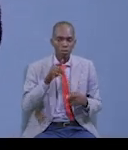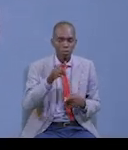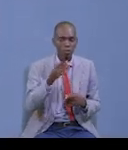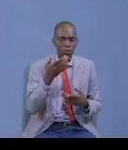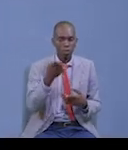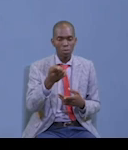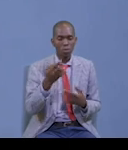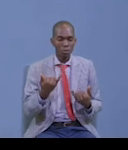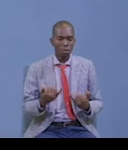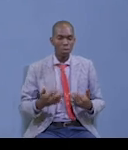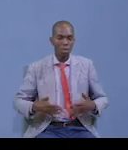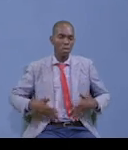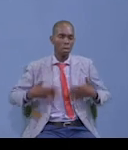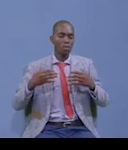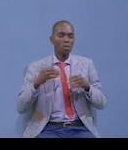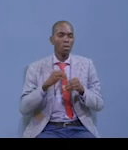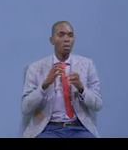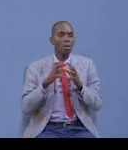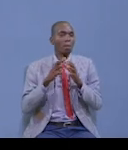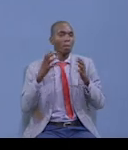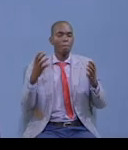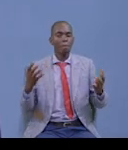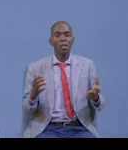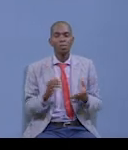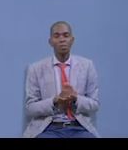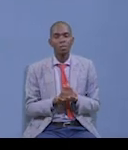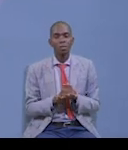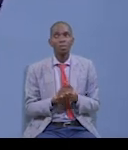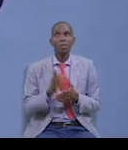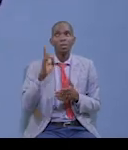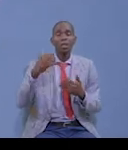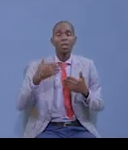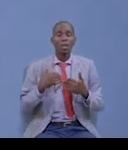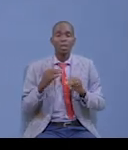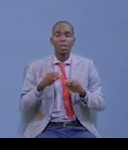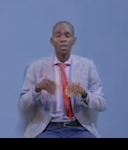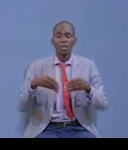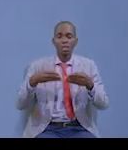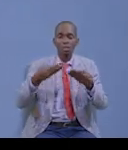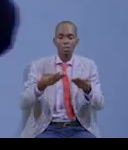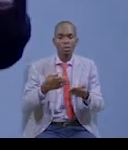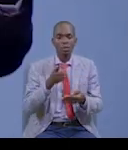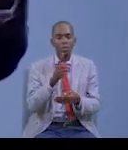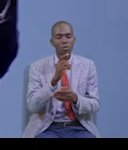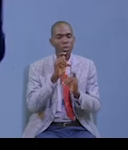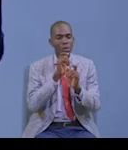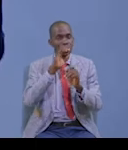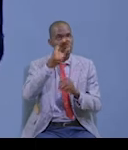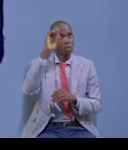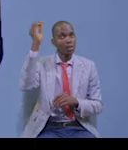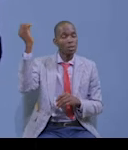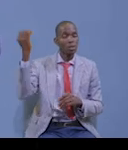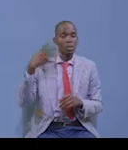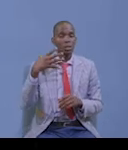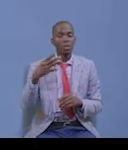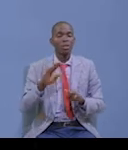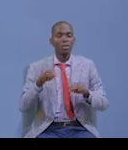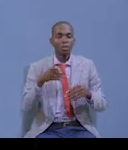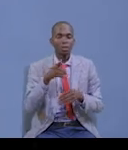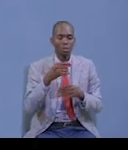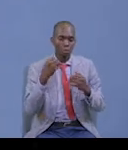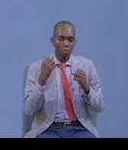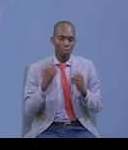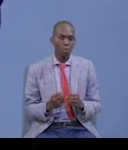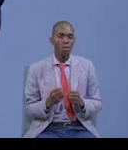giving you life in abundance. మీకు సమృద్ధి జీవాన్ని ఇస్తున్నాడు. He is giving you grace. ఆయన మీకు కృపను ఇస్తున్నాడు. He is giving you power. ఆయన మీకు